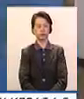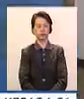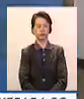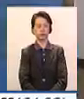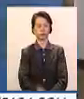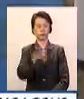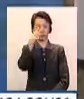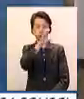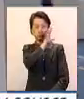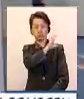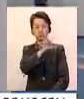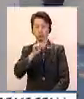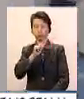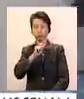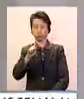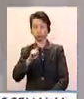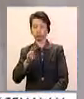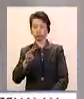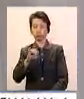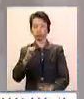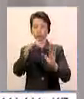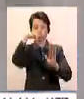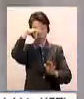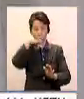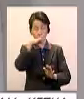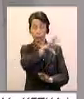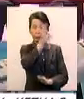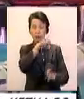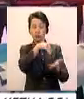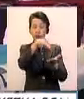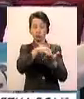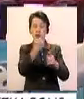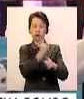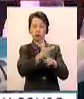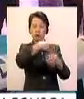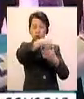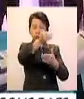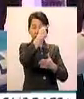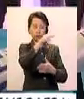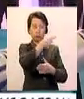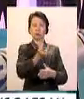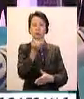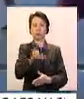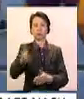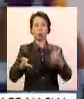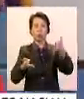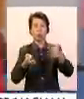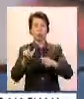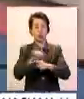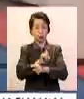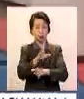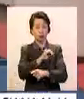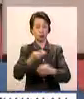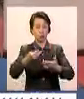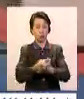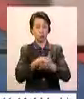Sementara itu, bagi jurulatih Azmi Mat Yunus, Kazakhstan sekali lagi dipilih sebagai pusat latihan luar negara kerana mempunyai fasilitis yang lengkap dan